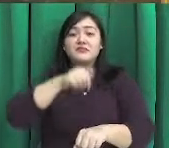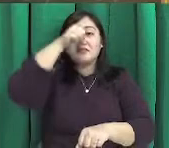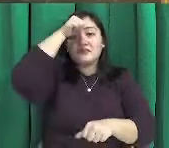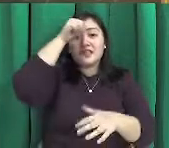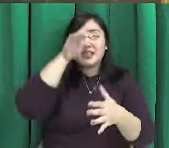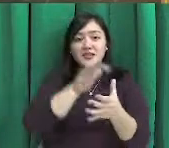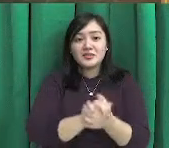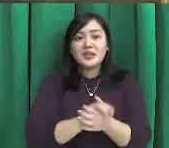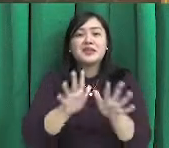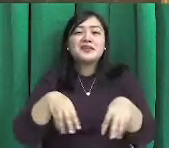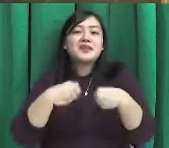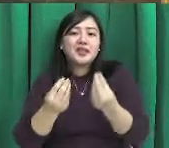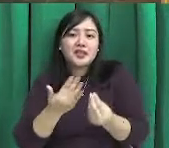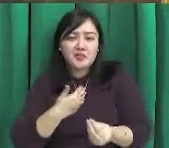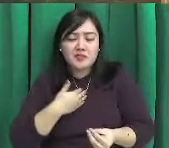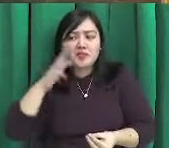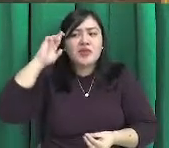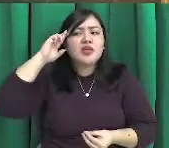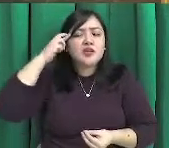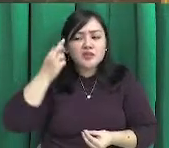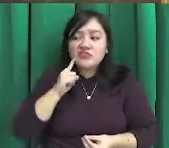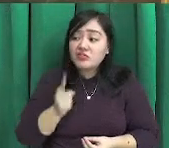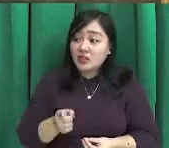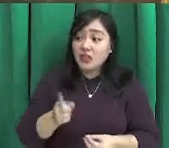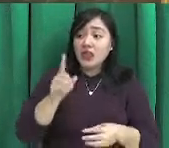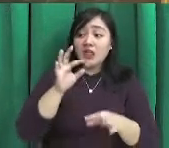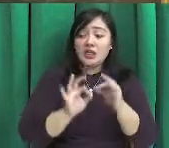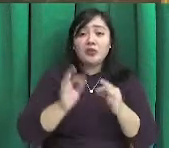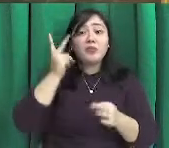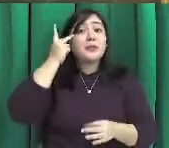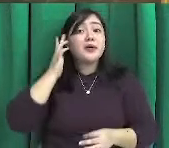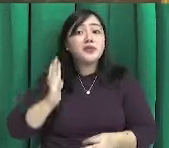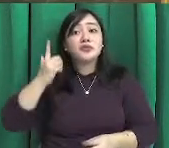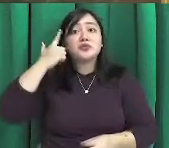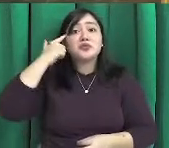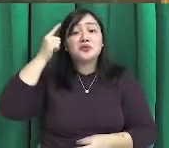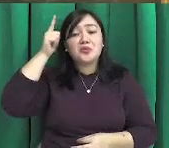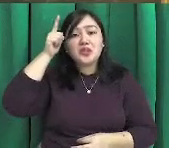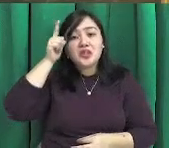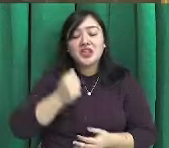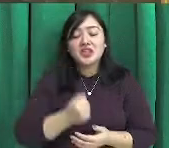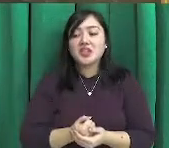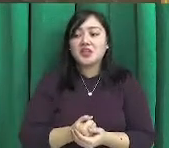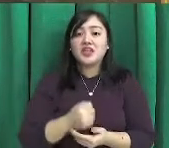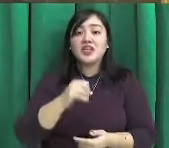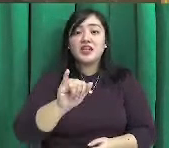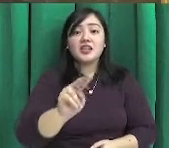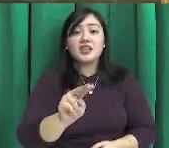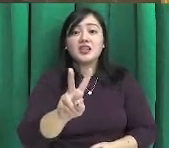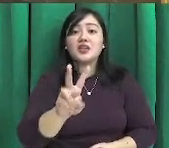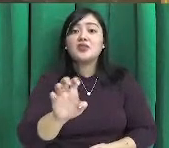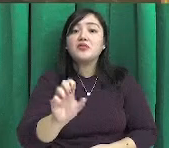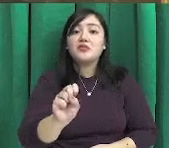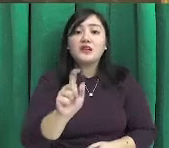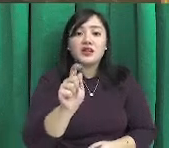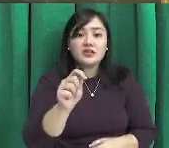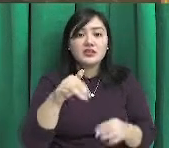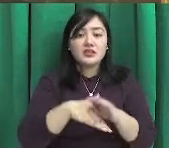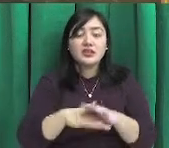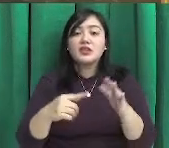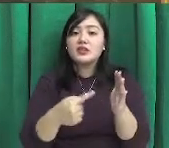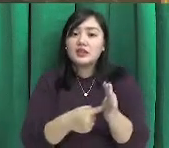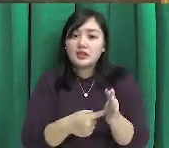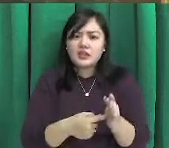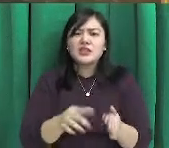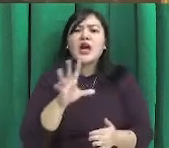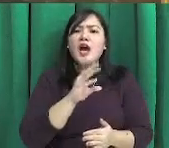nga, sabi niya, nag-invest dito. At saka kapatiran ito, sabi niya. Hindi naman